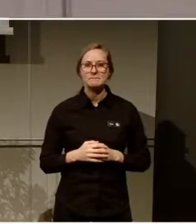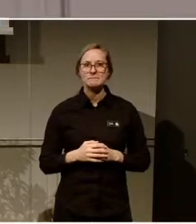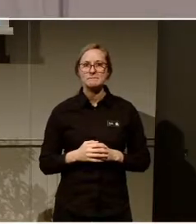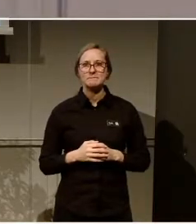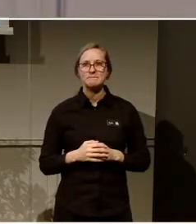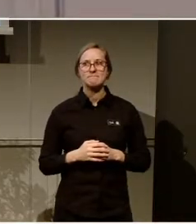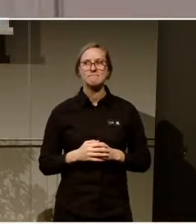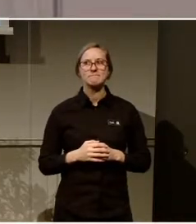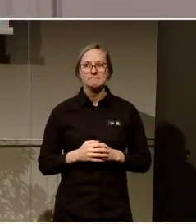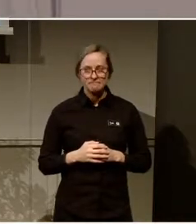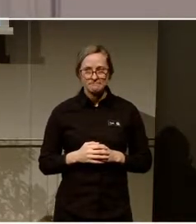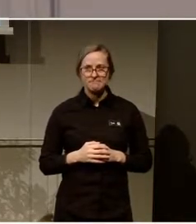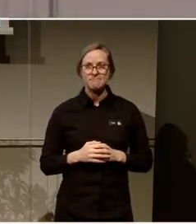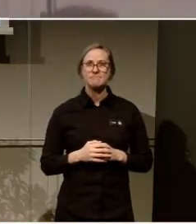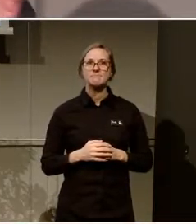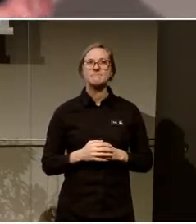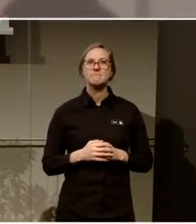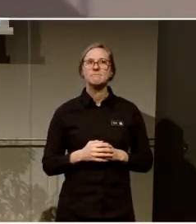Så